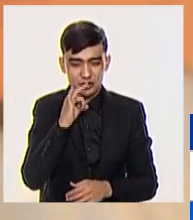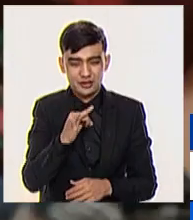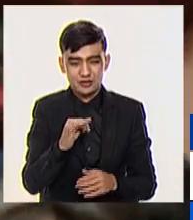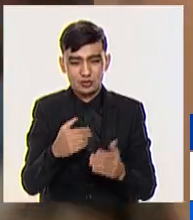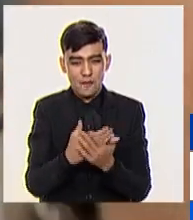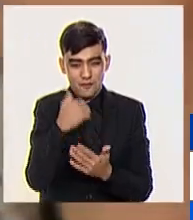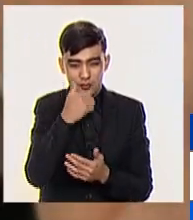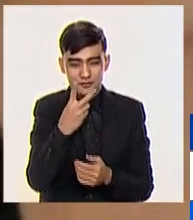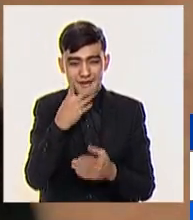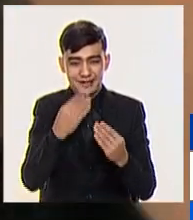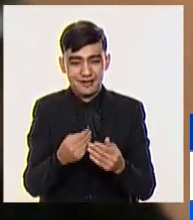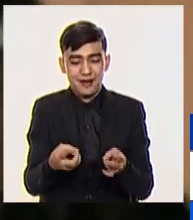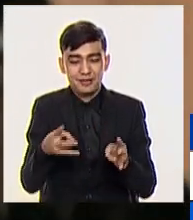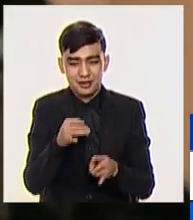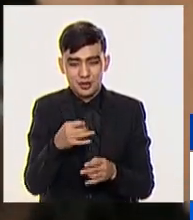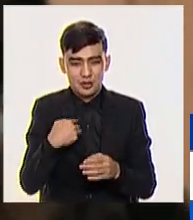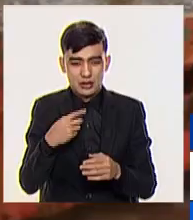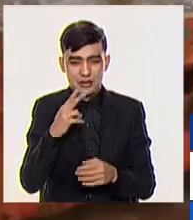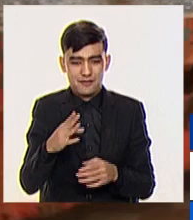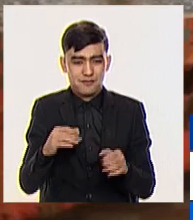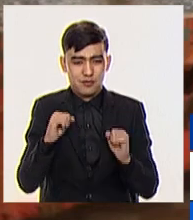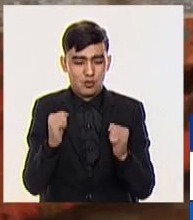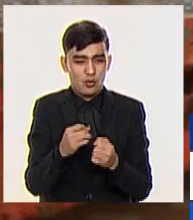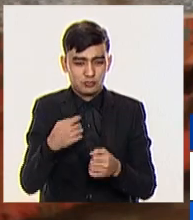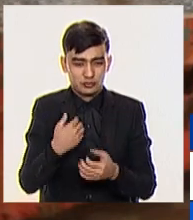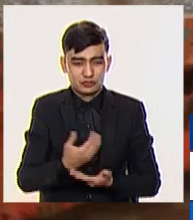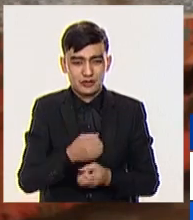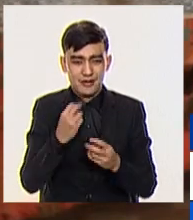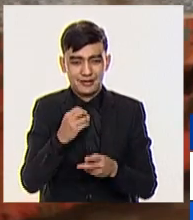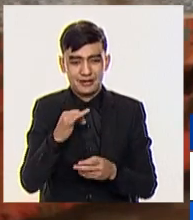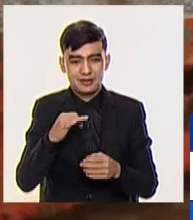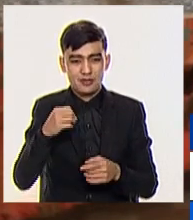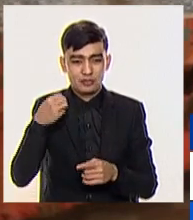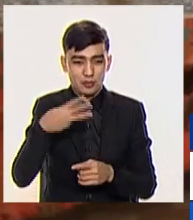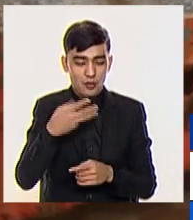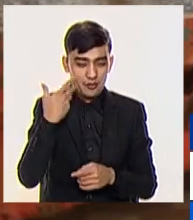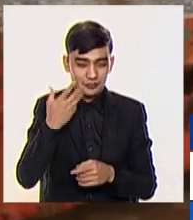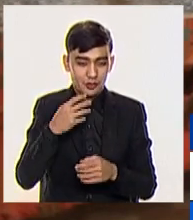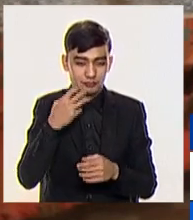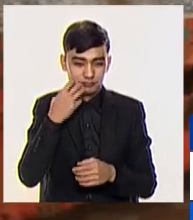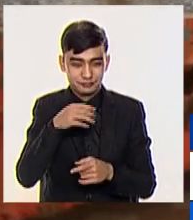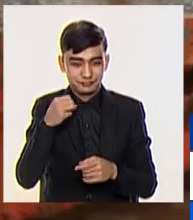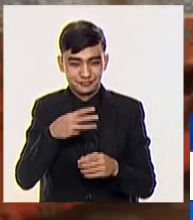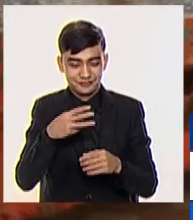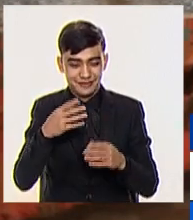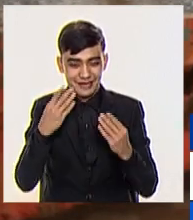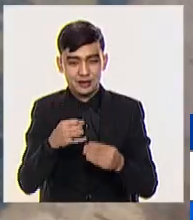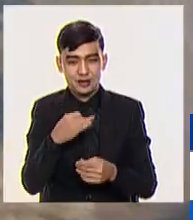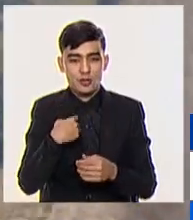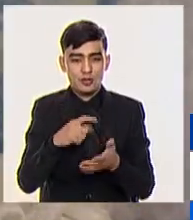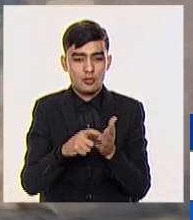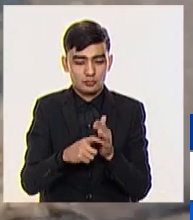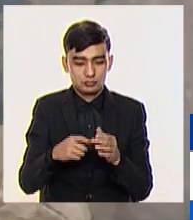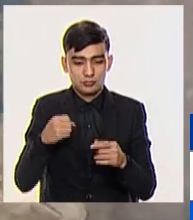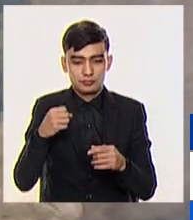екі күн қалғанда пәтеріміз азынап пана болмай кетті дейді. Күн жылынғанымен пәтер жылынат дегеннен кейуана күдер үзген.